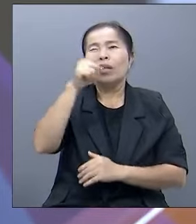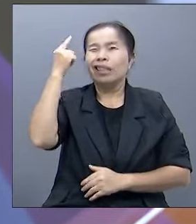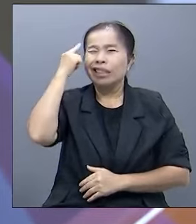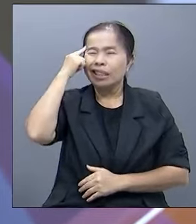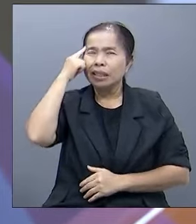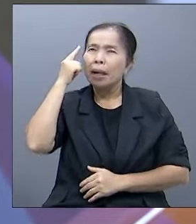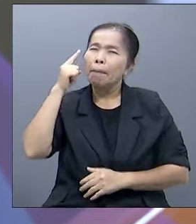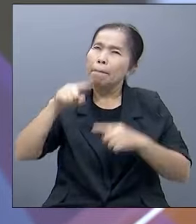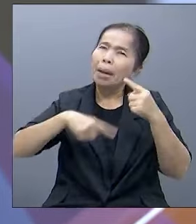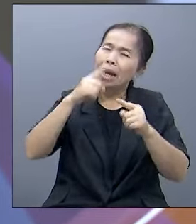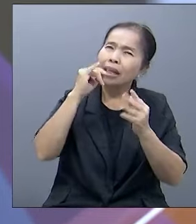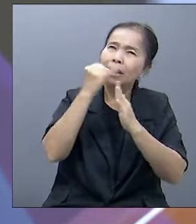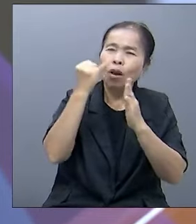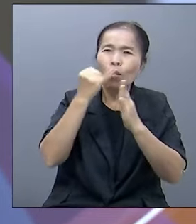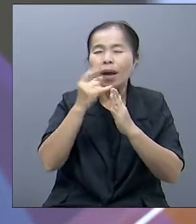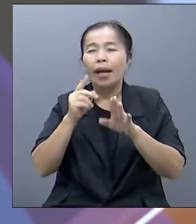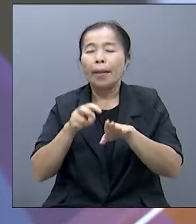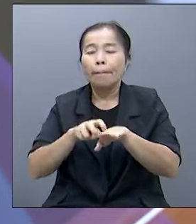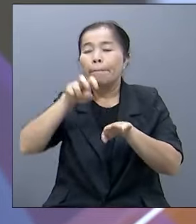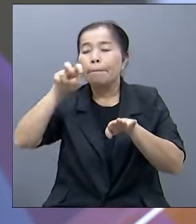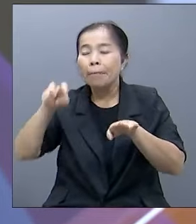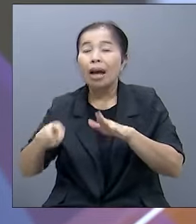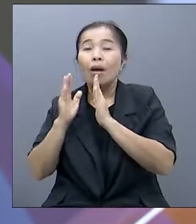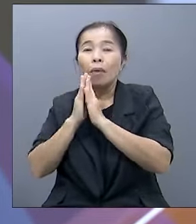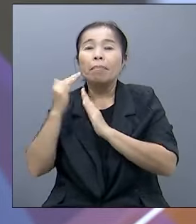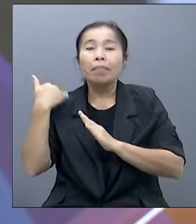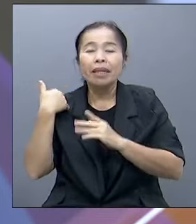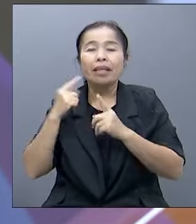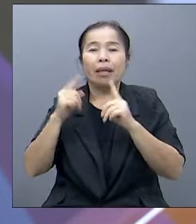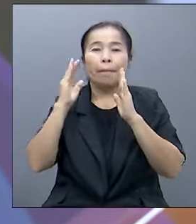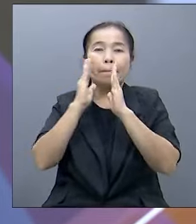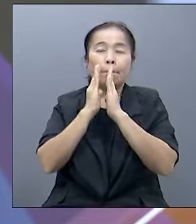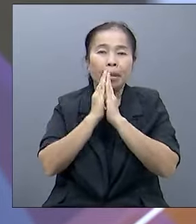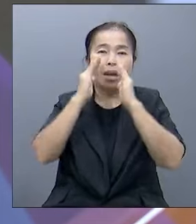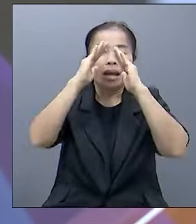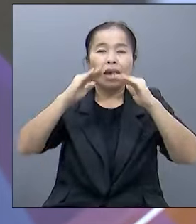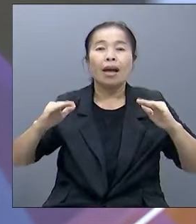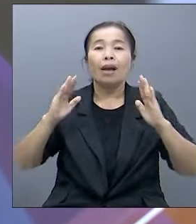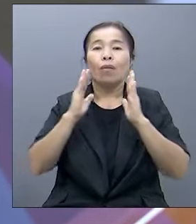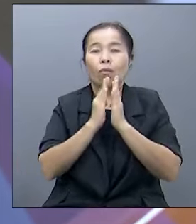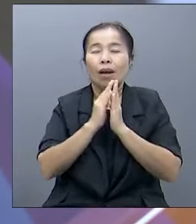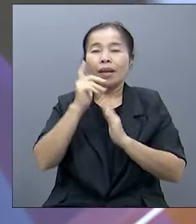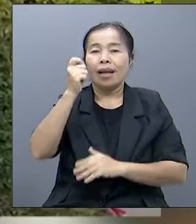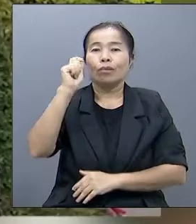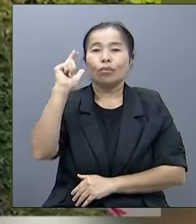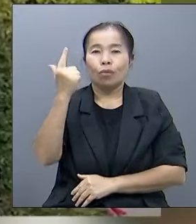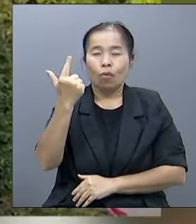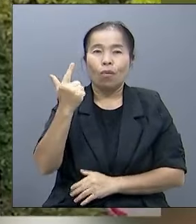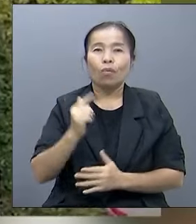ได้เข้าไปแวะเวียนกันสักเท่าไหร่วันนี้พาไปไหว้พระกันที่วัดต้นสนอ่างทองค่ะ